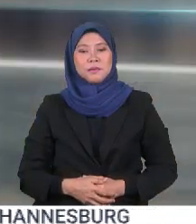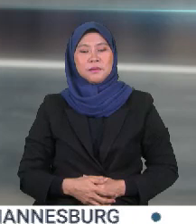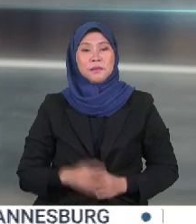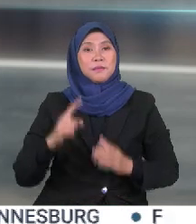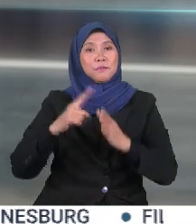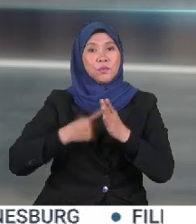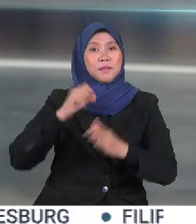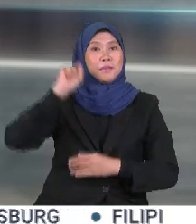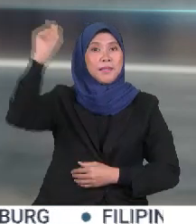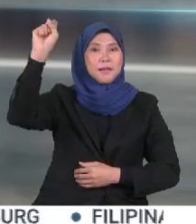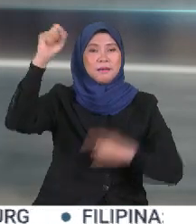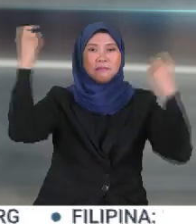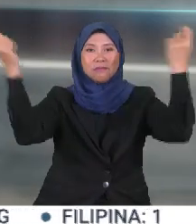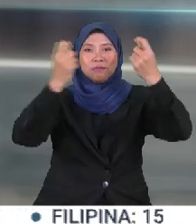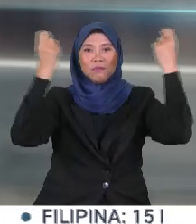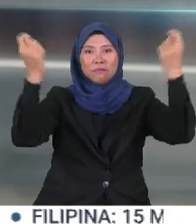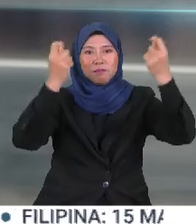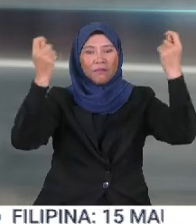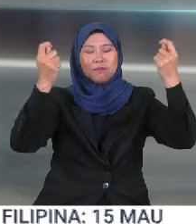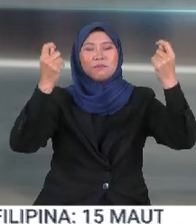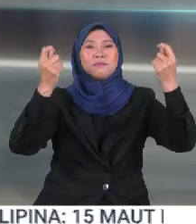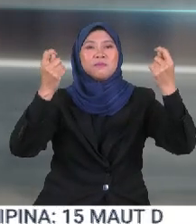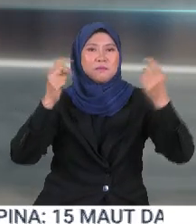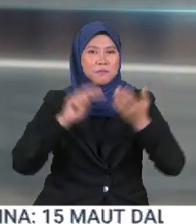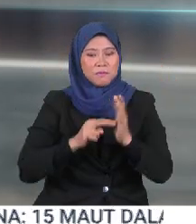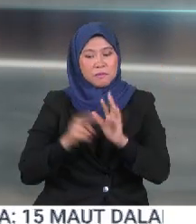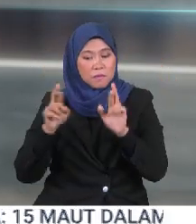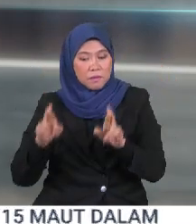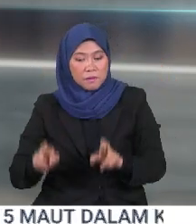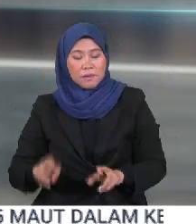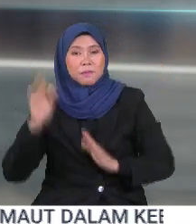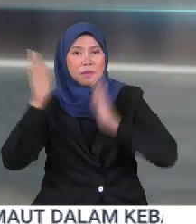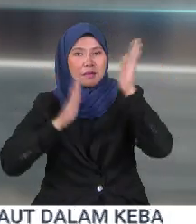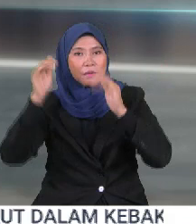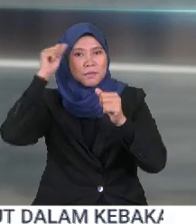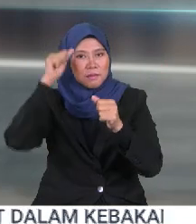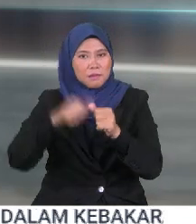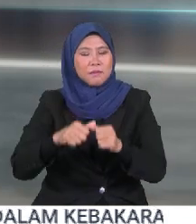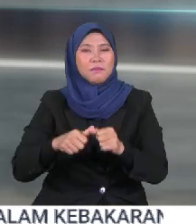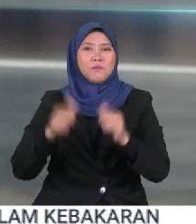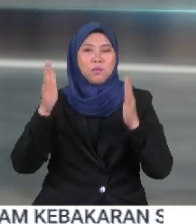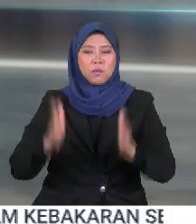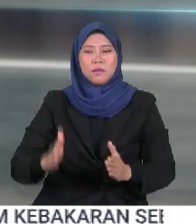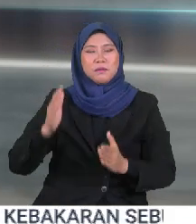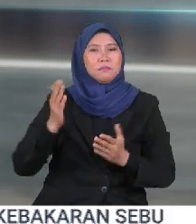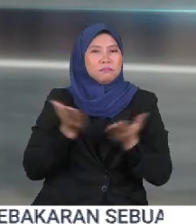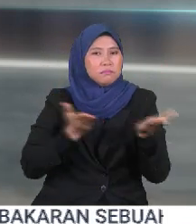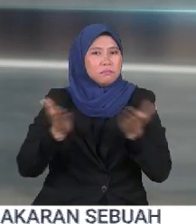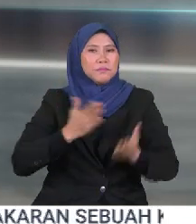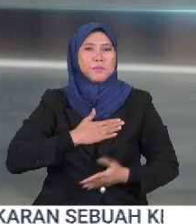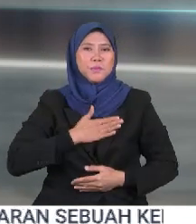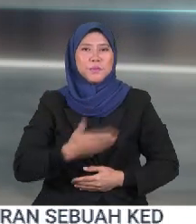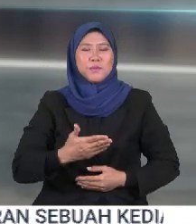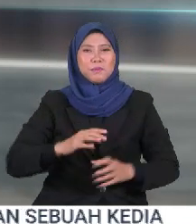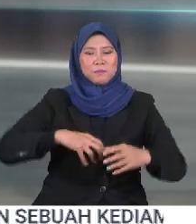Bulan Kebangsaan dan Sambutan Hari Kebangsaan menjadi wadah rakyat Malaysia mengenang pengorbanan pelbagai pihak yang berjasa